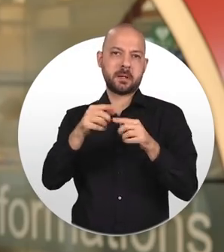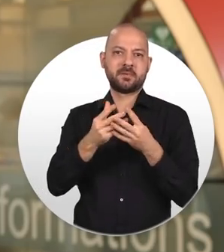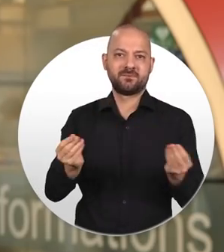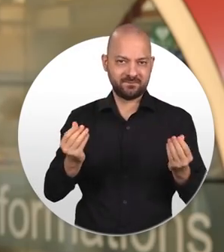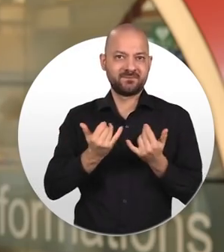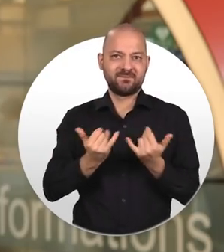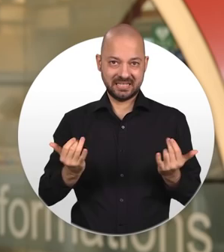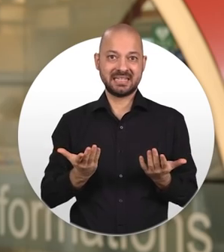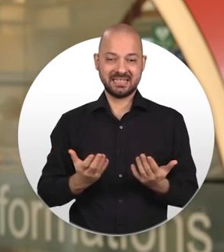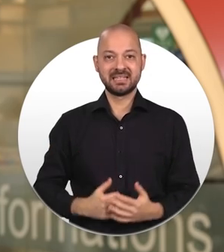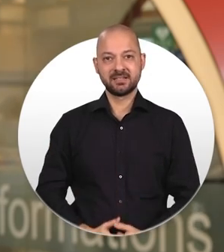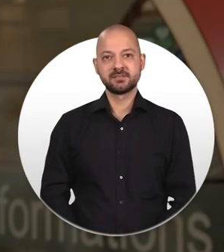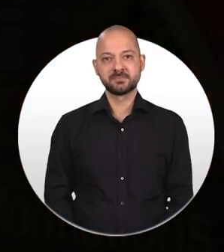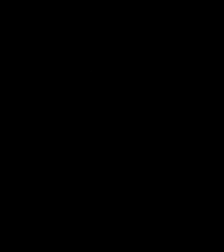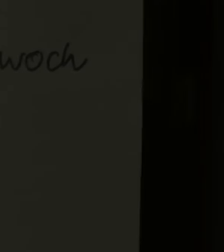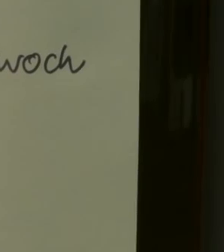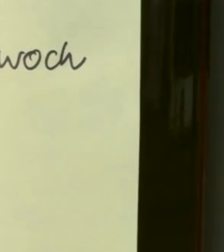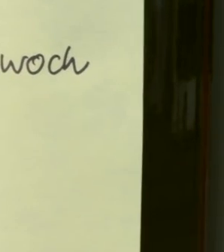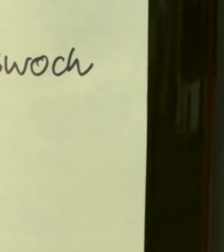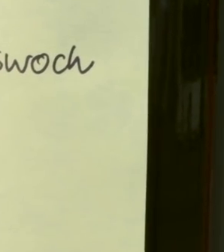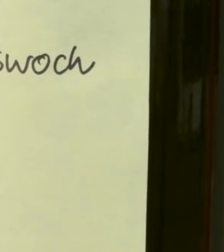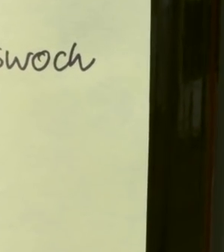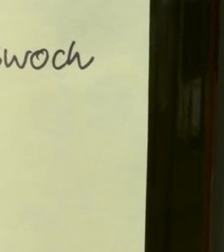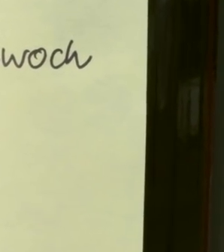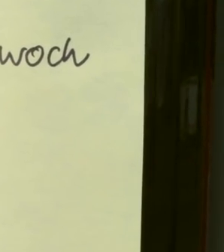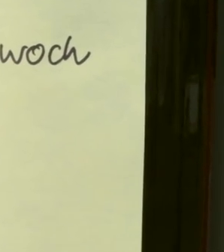zu machen und eine Lösung zu sichern.